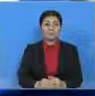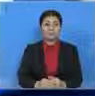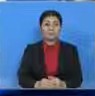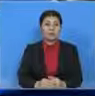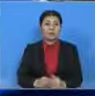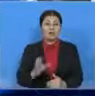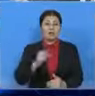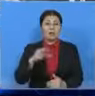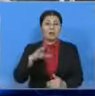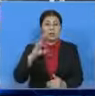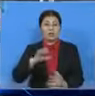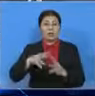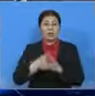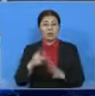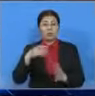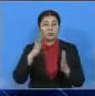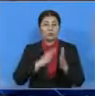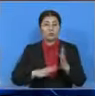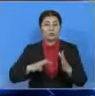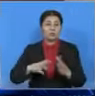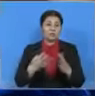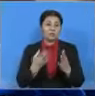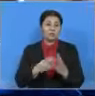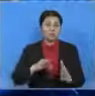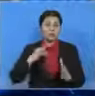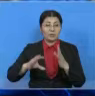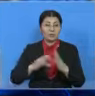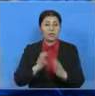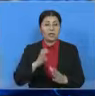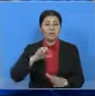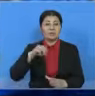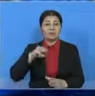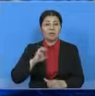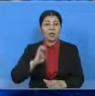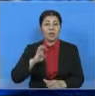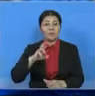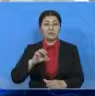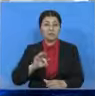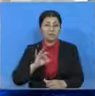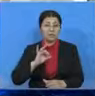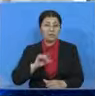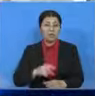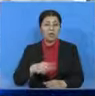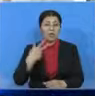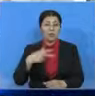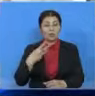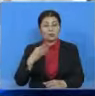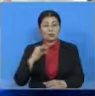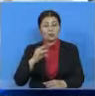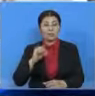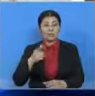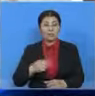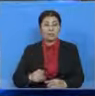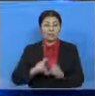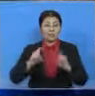Ал Сазды ауылындағы нөмірі 90-шы дауыс беру учаскесіне Әсет пен Әсел қатар келді. Олар егіздер, аралары 30 минут. Биыл